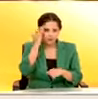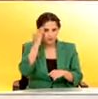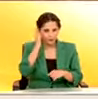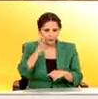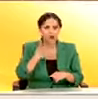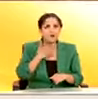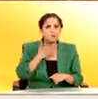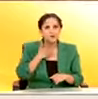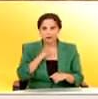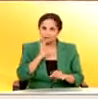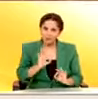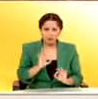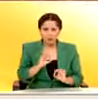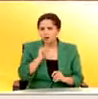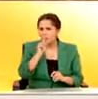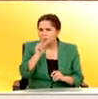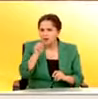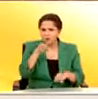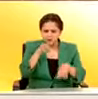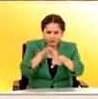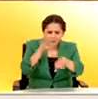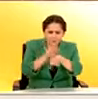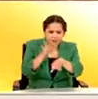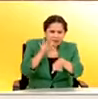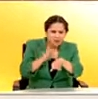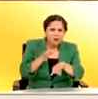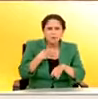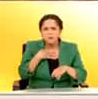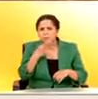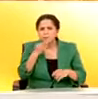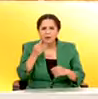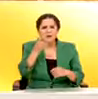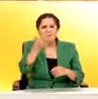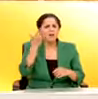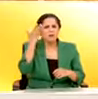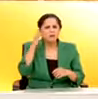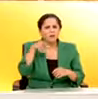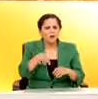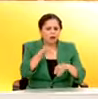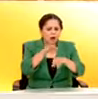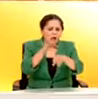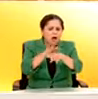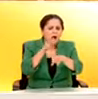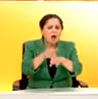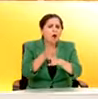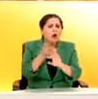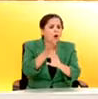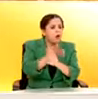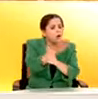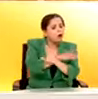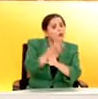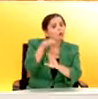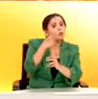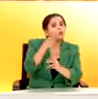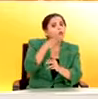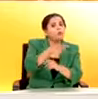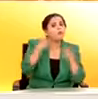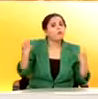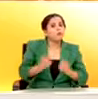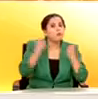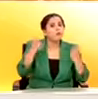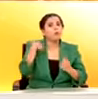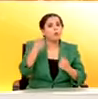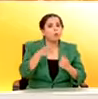होंगे, लेकिन अक्सर हमें ये नहीं पता चलता इसके पीछे कितने लोगों की मेहनत है,